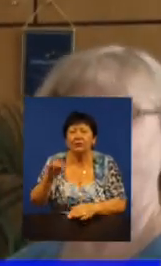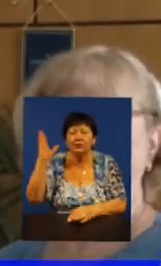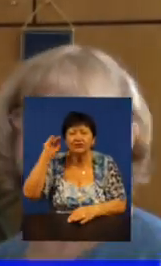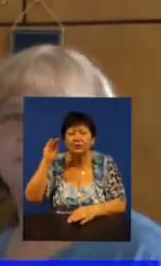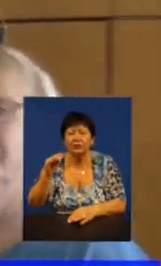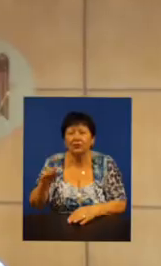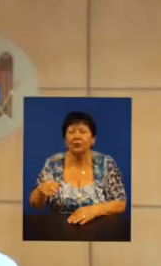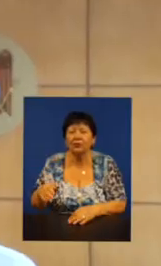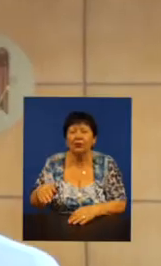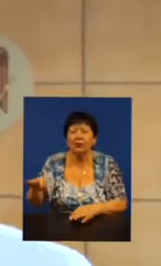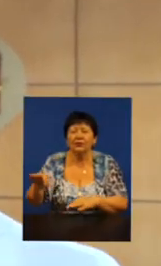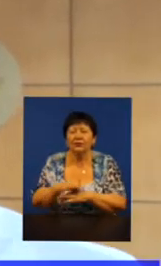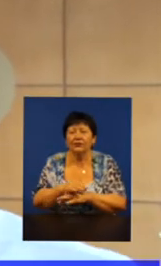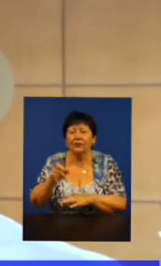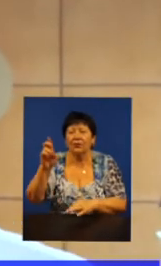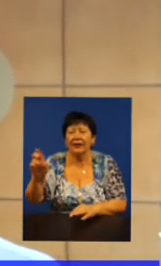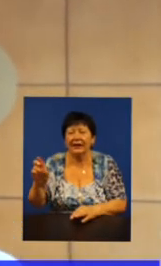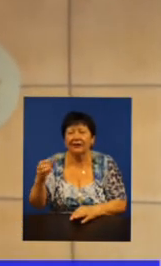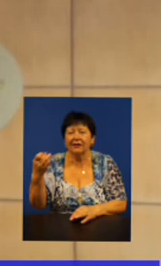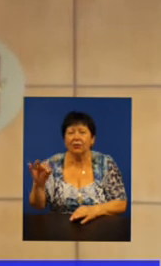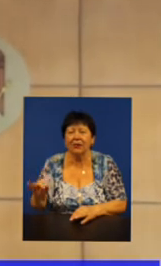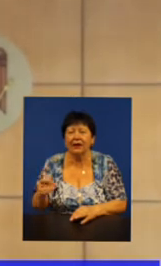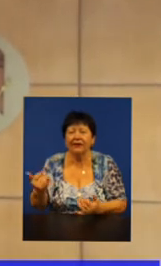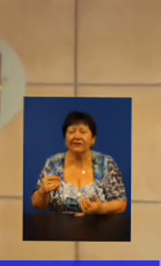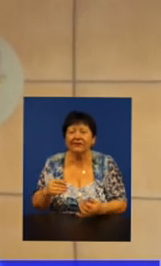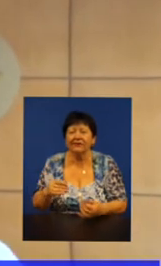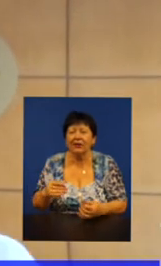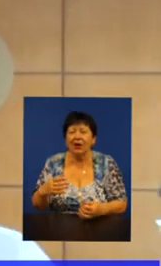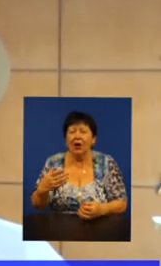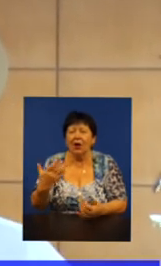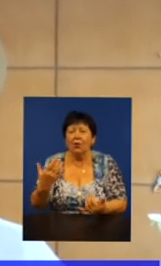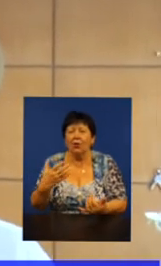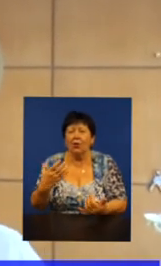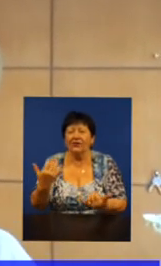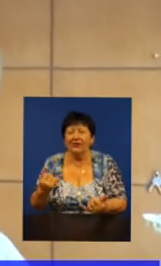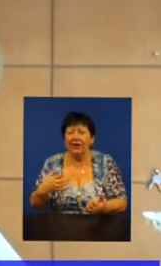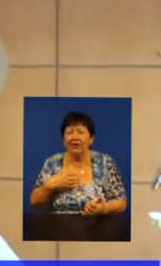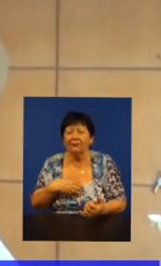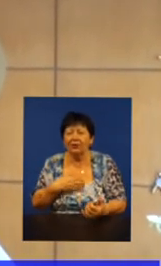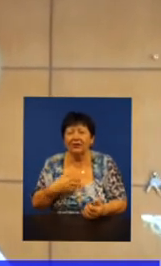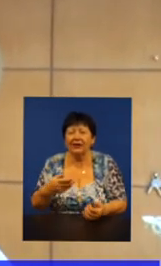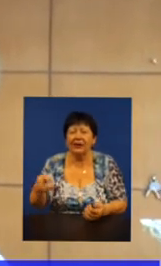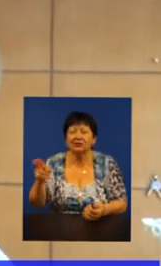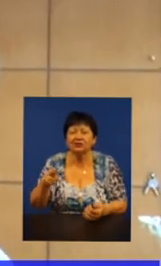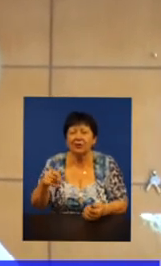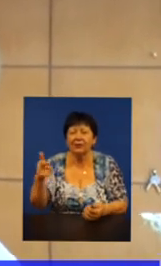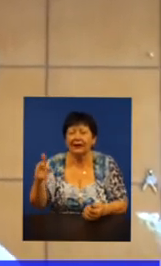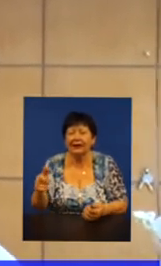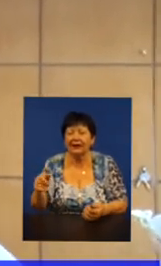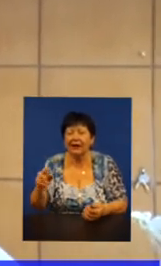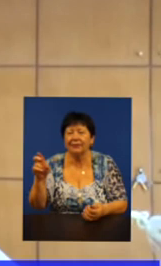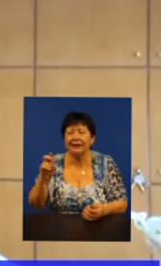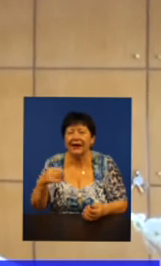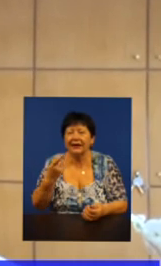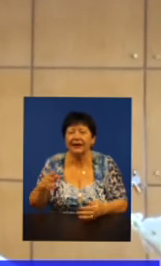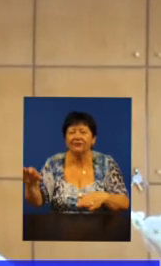său, Bargan Ion. Astăzi este o zi importantă pentru familia Bargan, și anume doamna Galina Bargan, care a fost